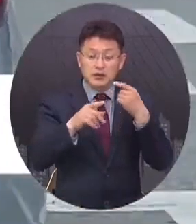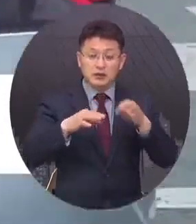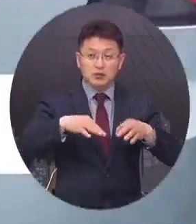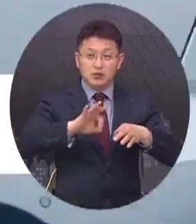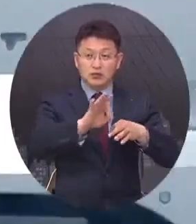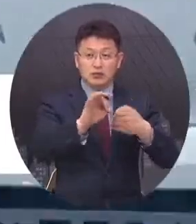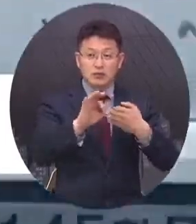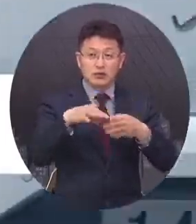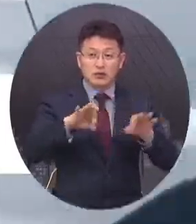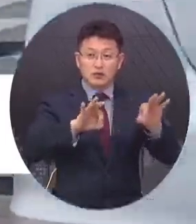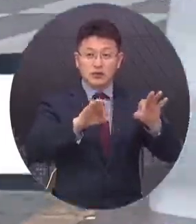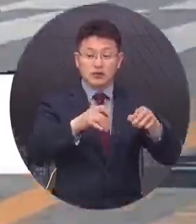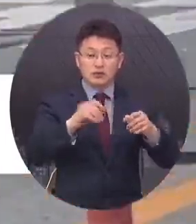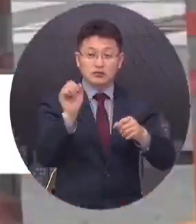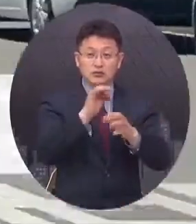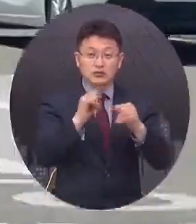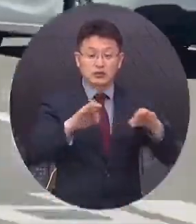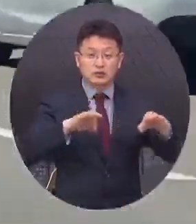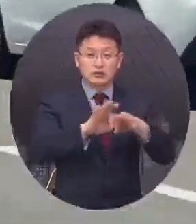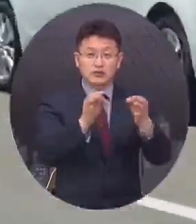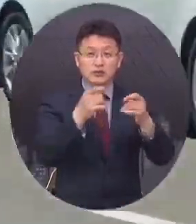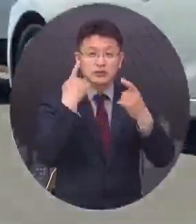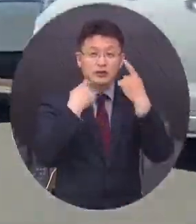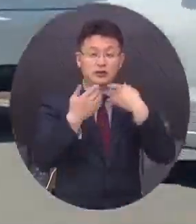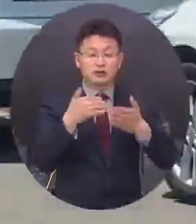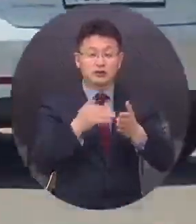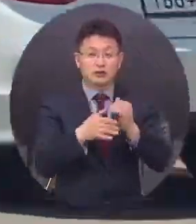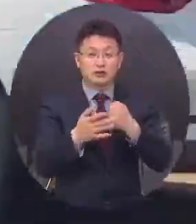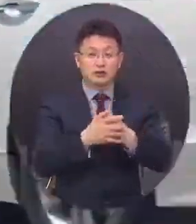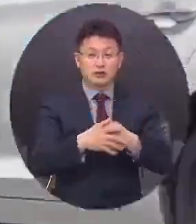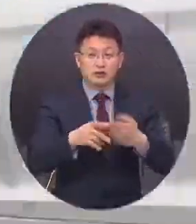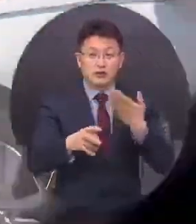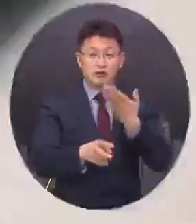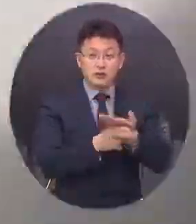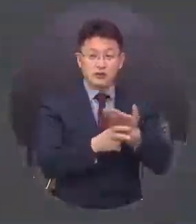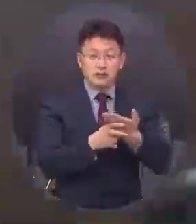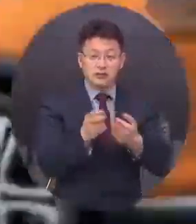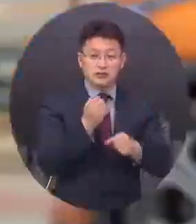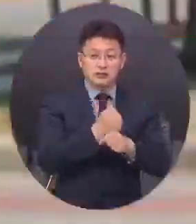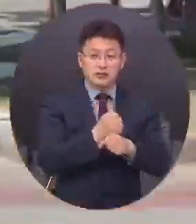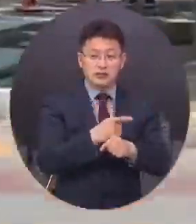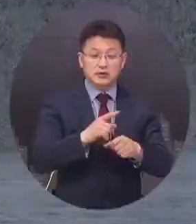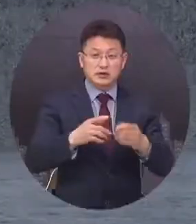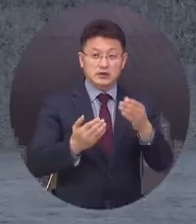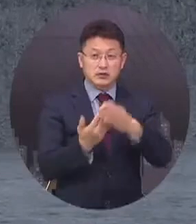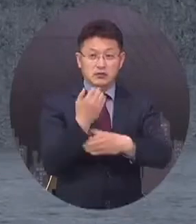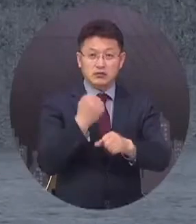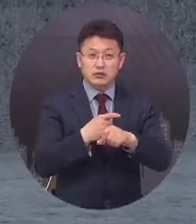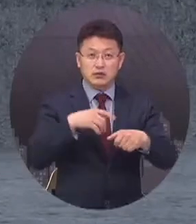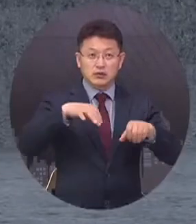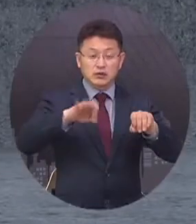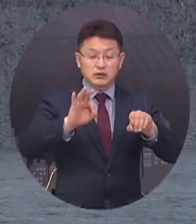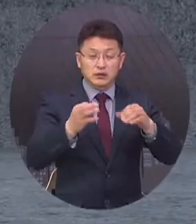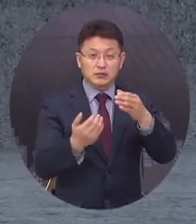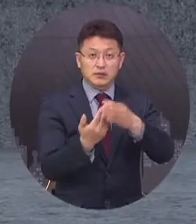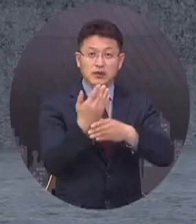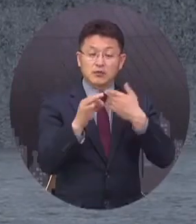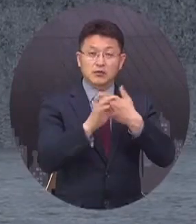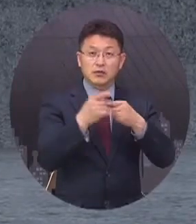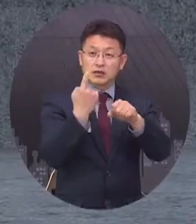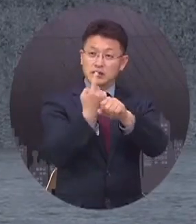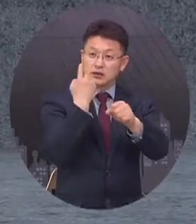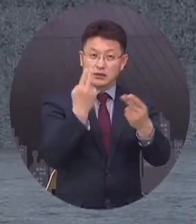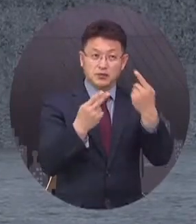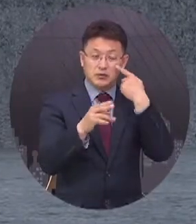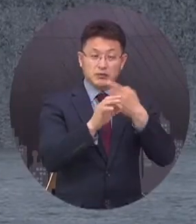오토바이로 운전자 2명이 다쳤습니다. 법규 위반으로 사고도 급증해 지난해 경남의 오토바이 사고는 1년 전에